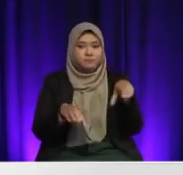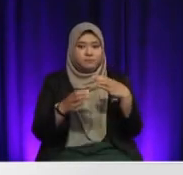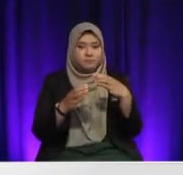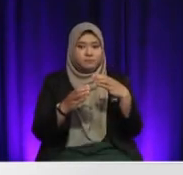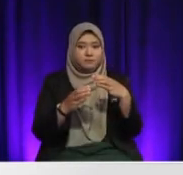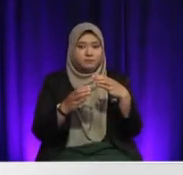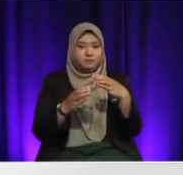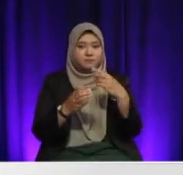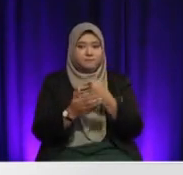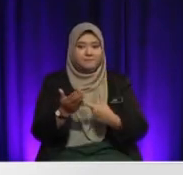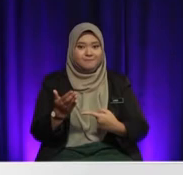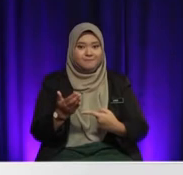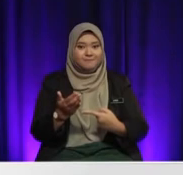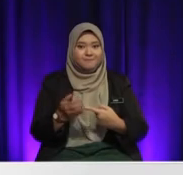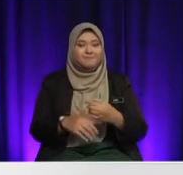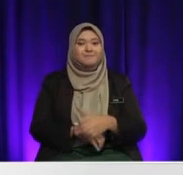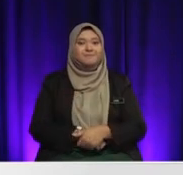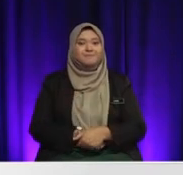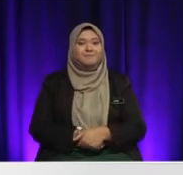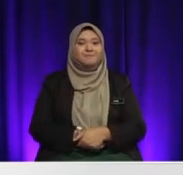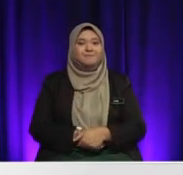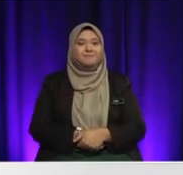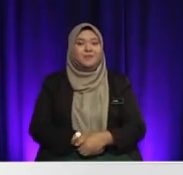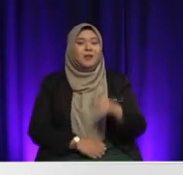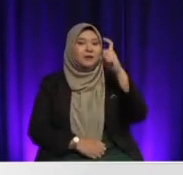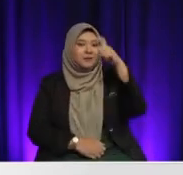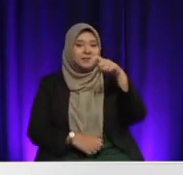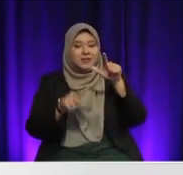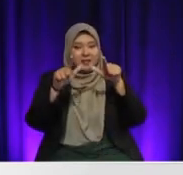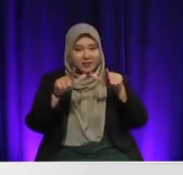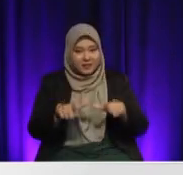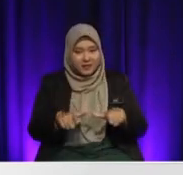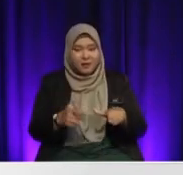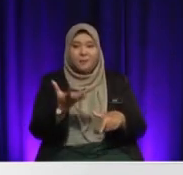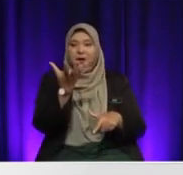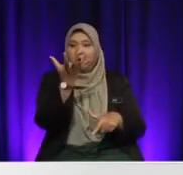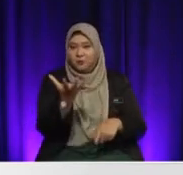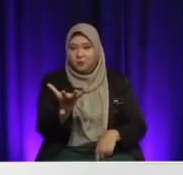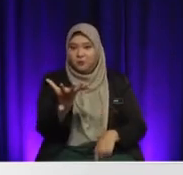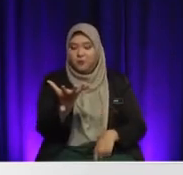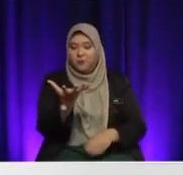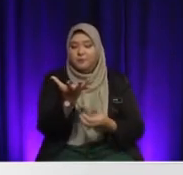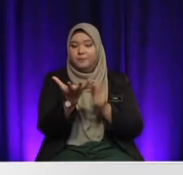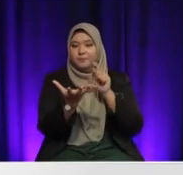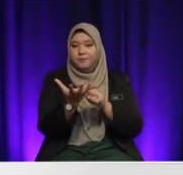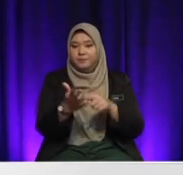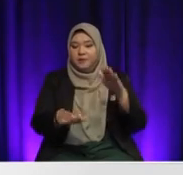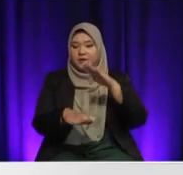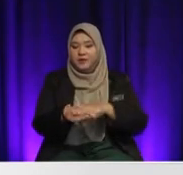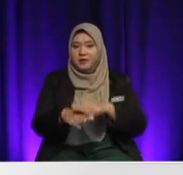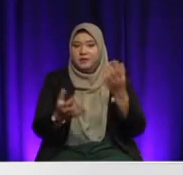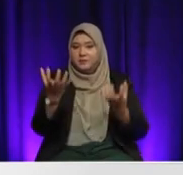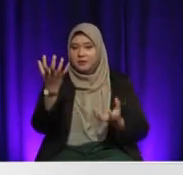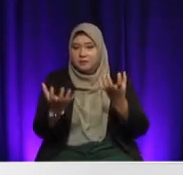Meletak mangkuk. Betul ke? Meletakkan mangkuk. Ya, betul. Meletakkan mangkuk. Dan yang ketiga,